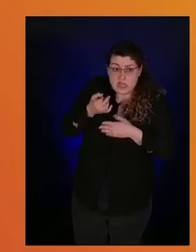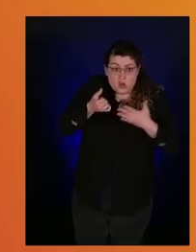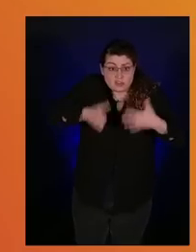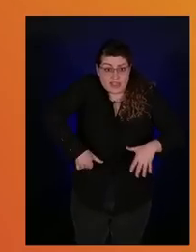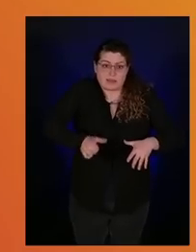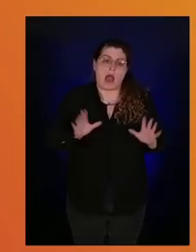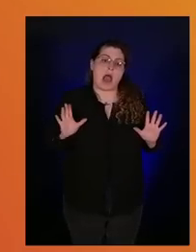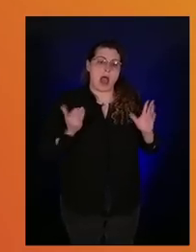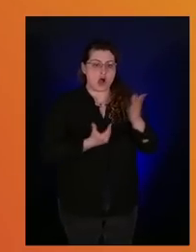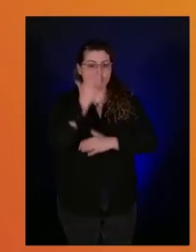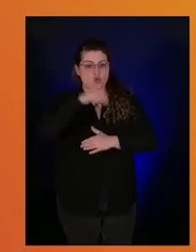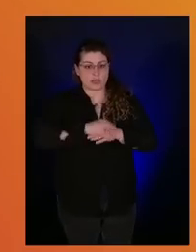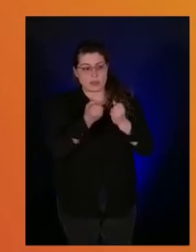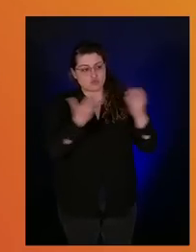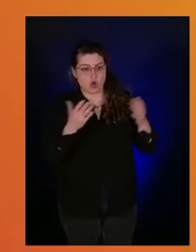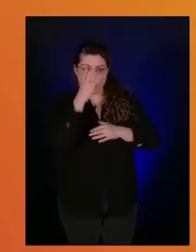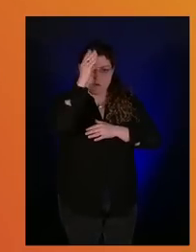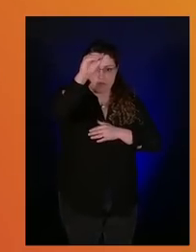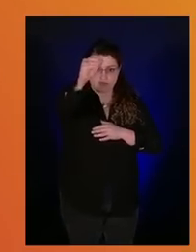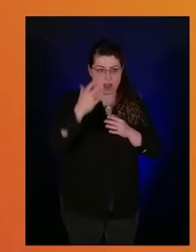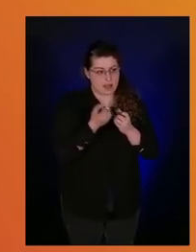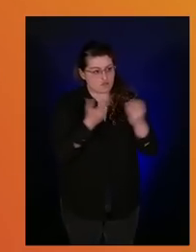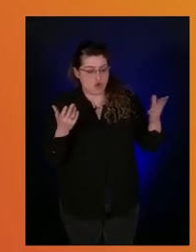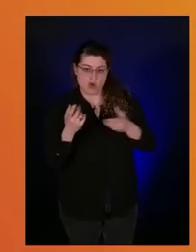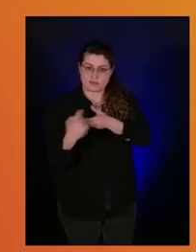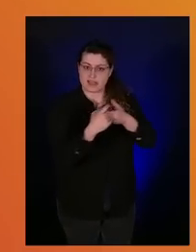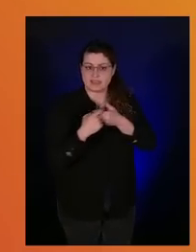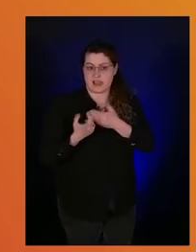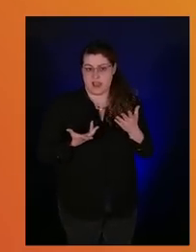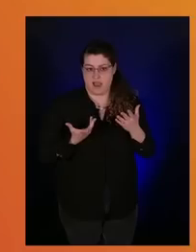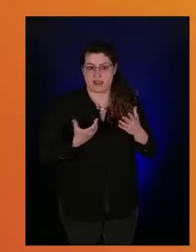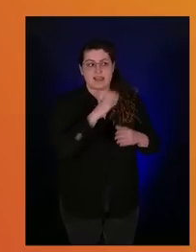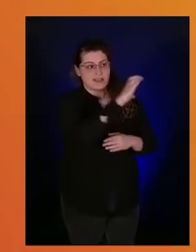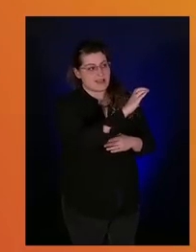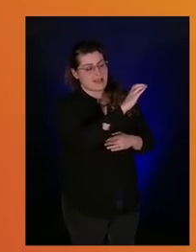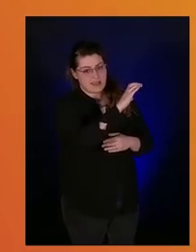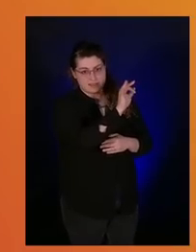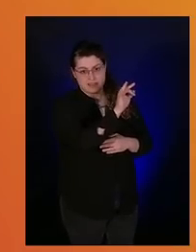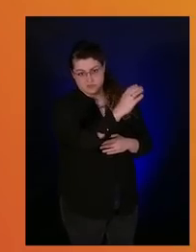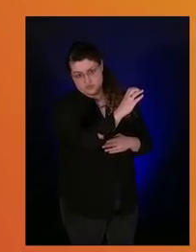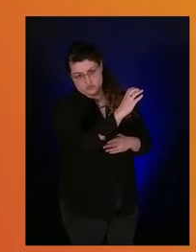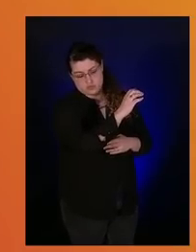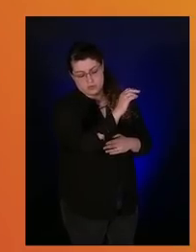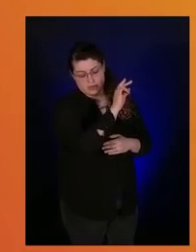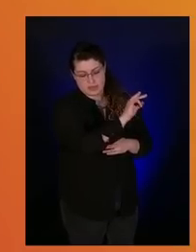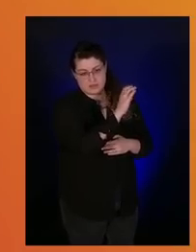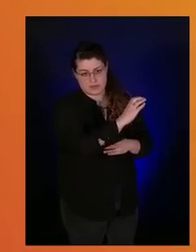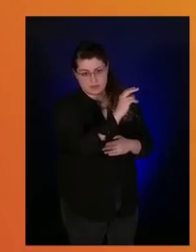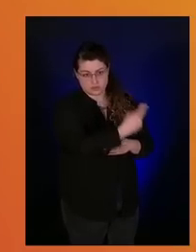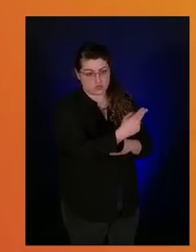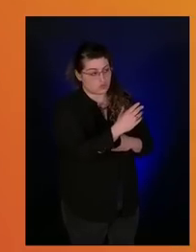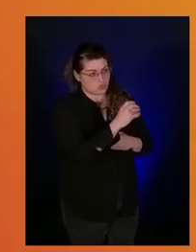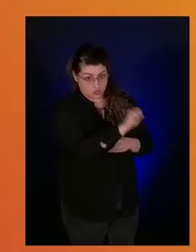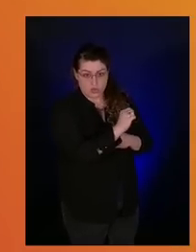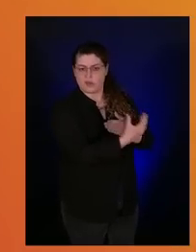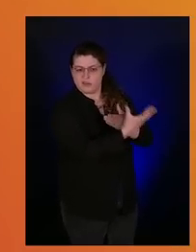une journée interprofessionnelle de l'intersyndicale, et on apprend par la FSU que la direction confédérale ne viendra pas dans le département, mais